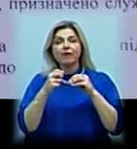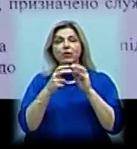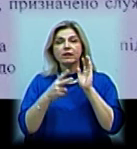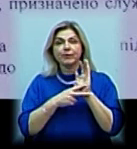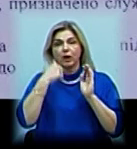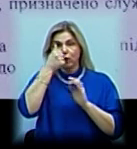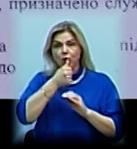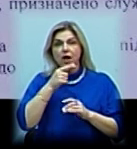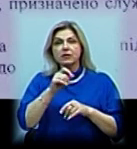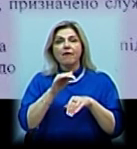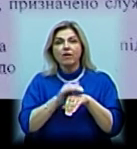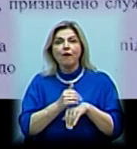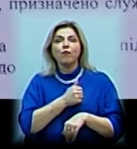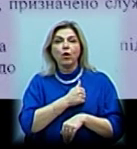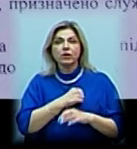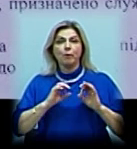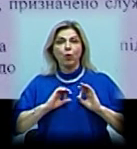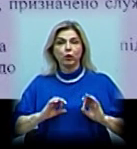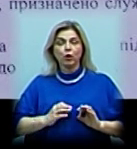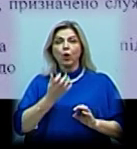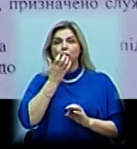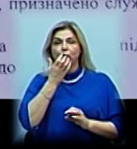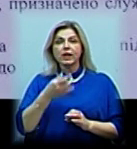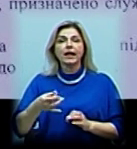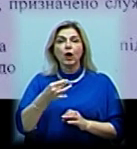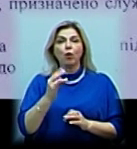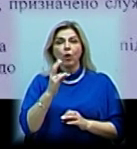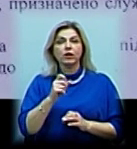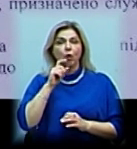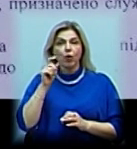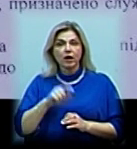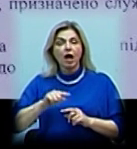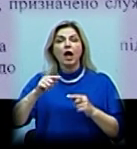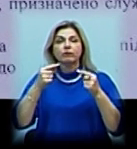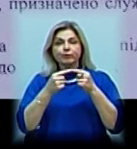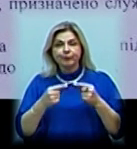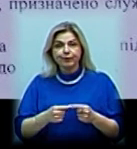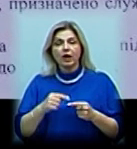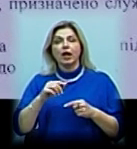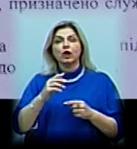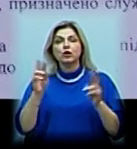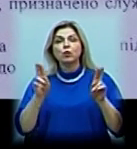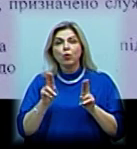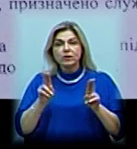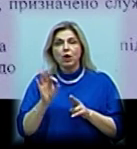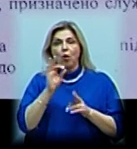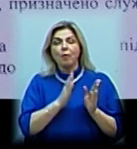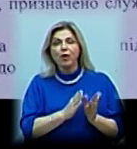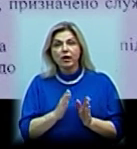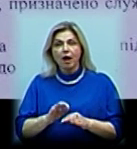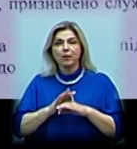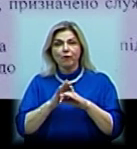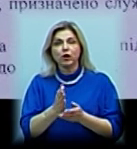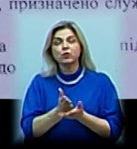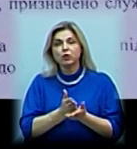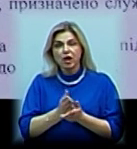09.10.2018 за вказаним фактом у військовій прокуратурі Південного регіону України відповідно до вимог інструкції про порядок проведення службових розслідувань